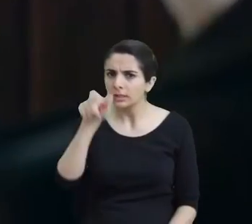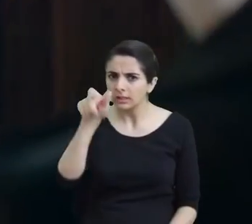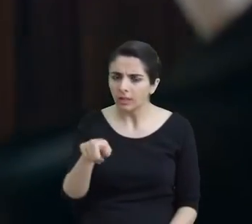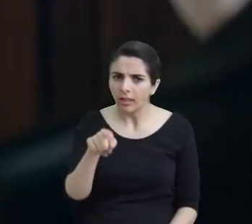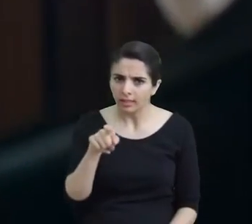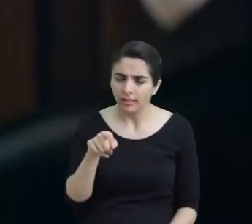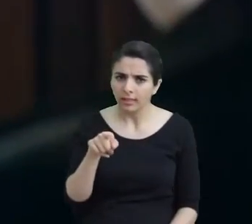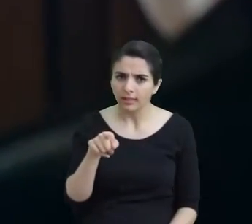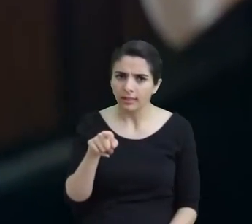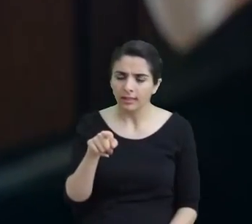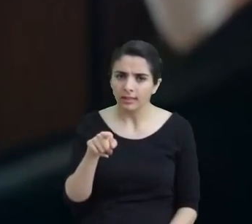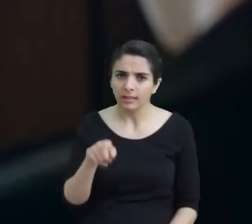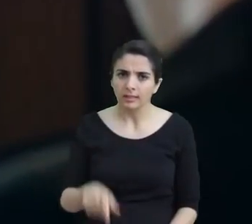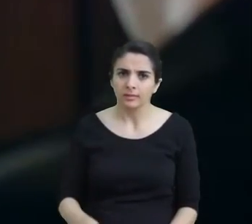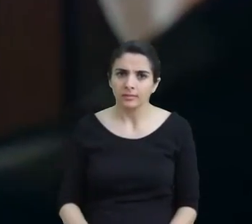Sen.